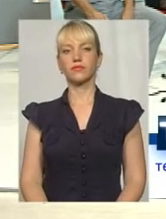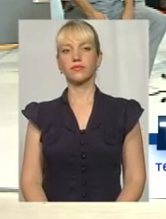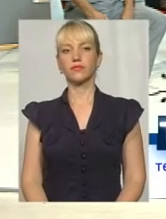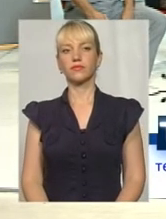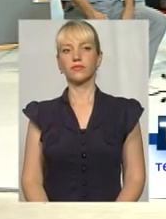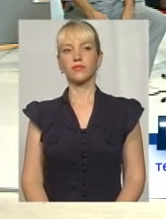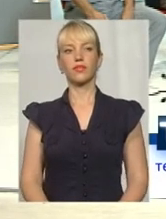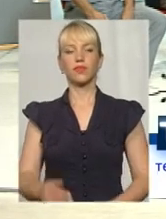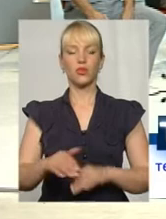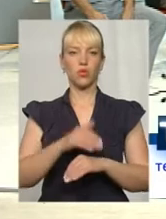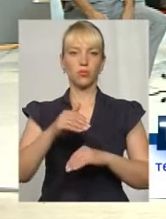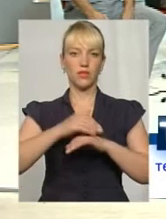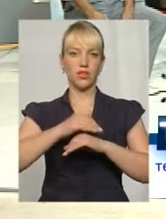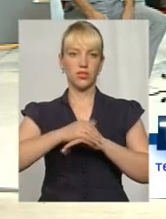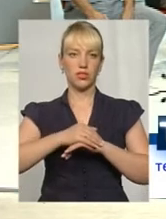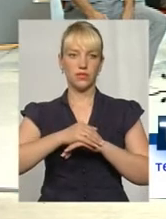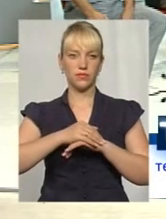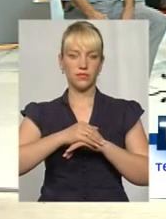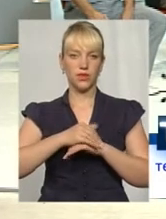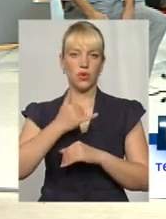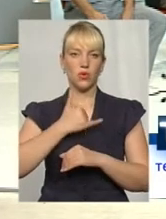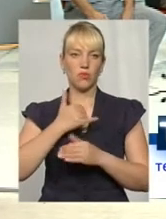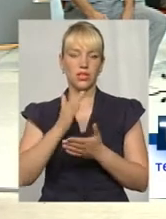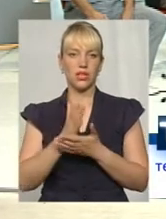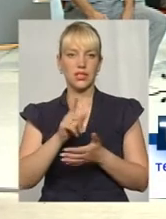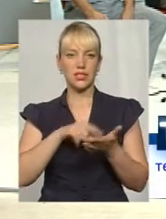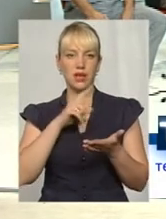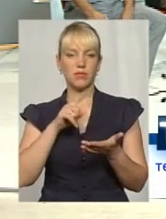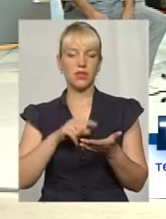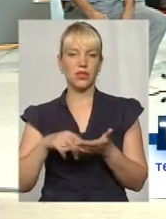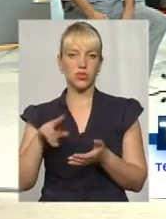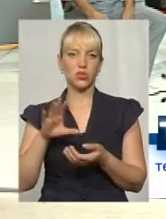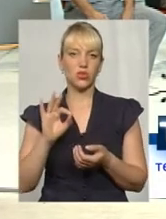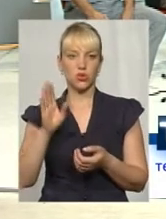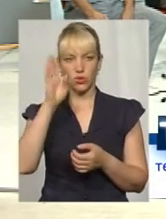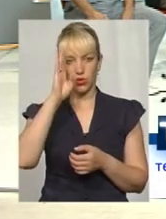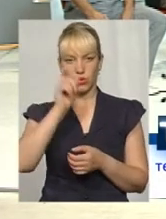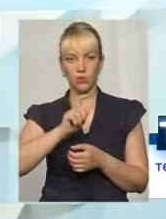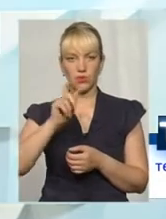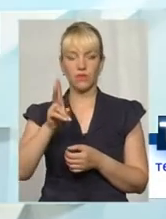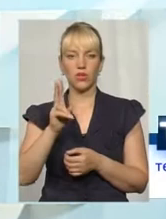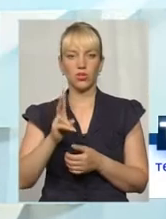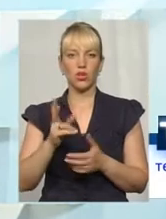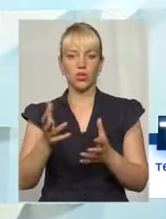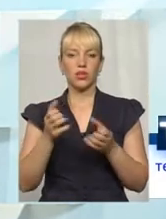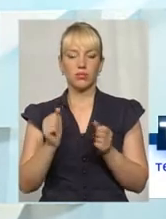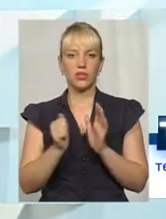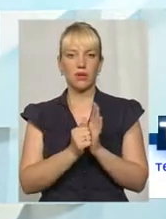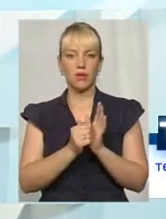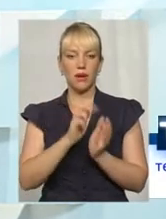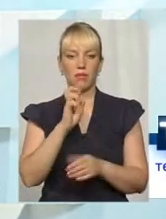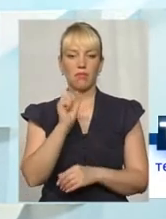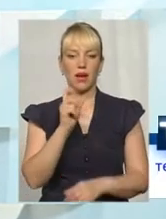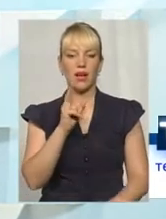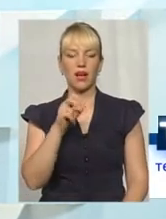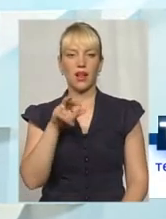Алло, доброго вечора. Добрий вечір. У мене є запитання щодо хлопців, які отримують дипломи